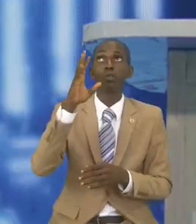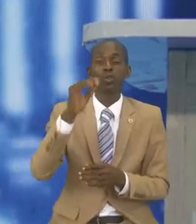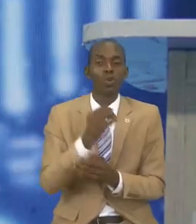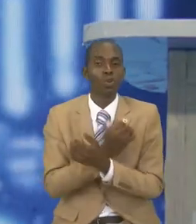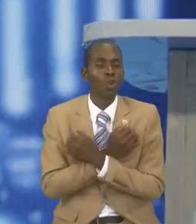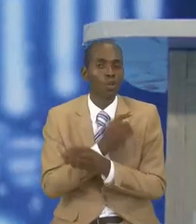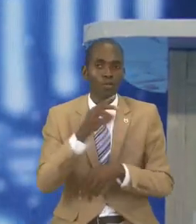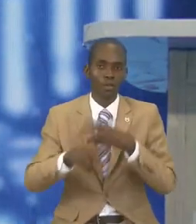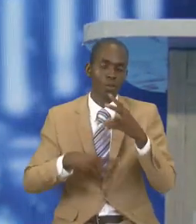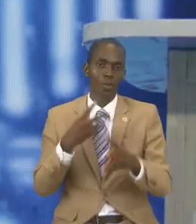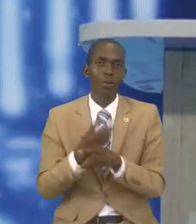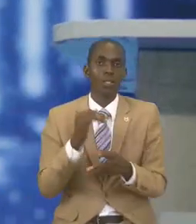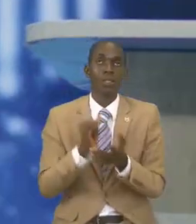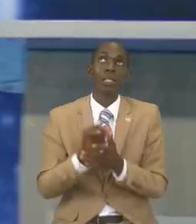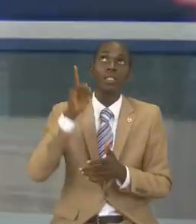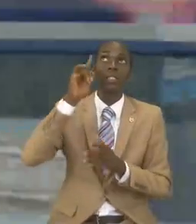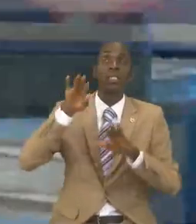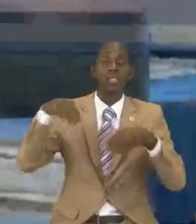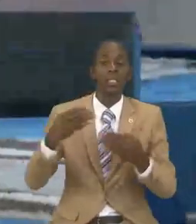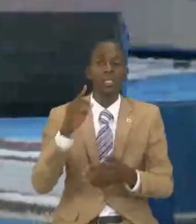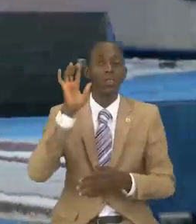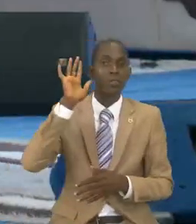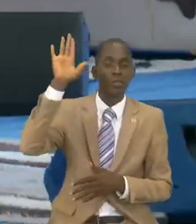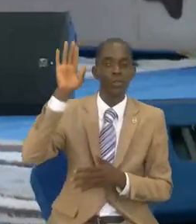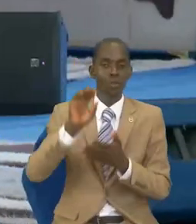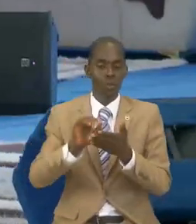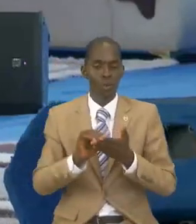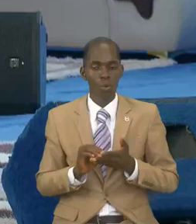son Fils unique afin que quiconque,